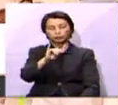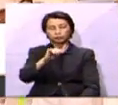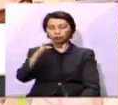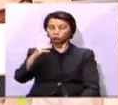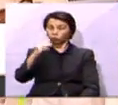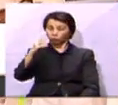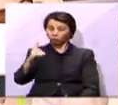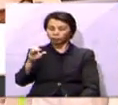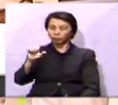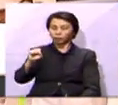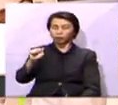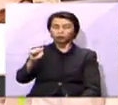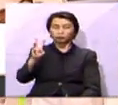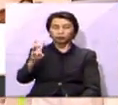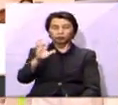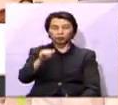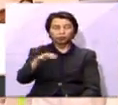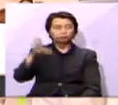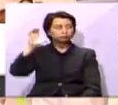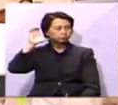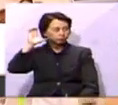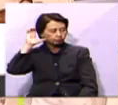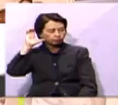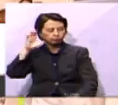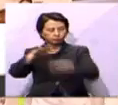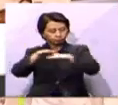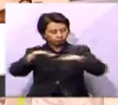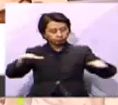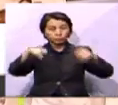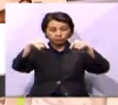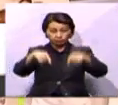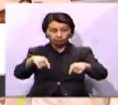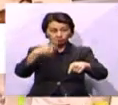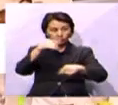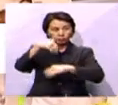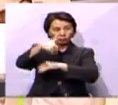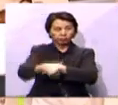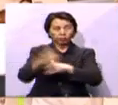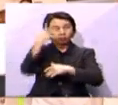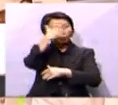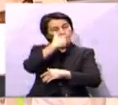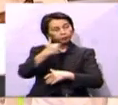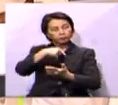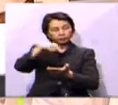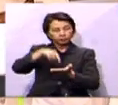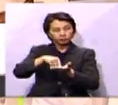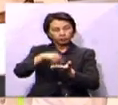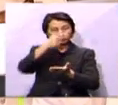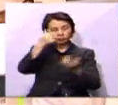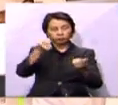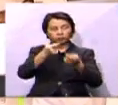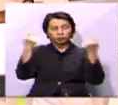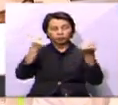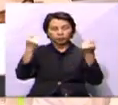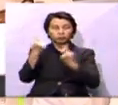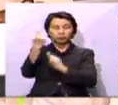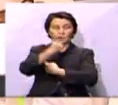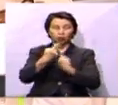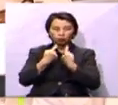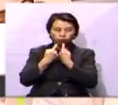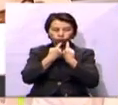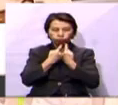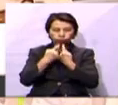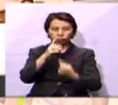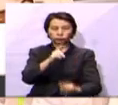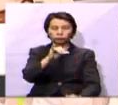wasallam akan berkumandang menghiasi pentas utama ini, menghiasi malam indah ini saudara, sempena sambutan Hari Keputeraan